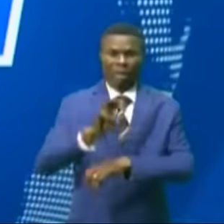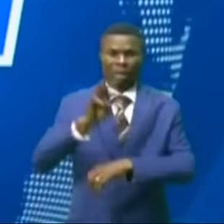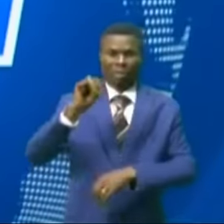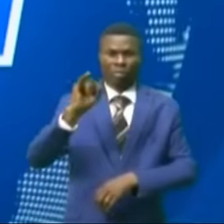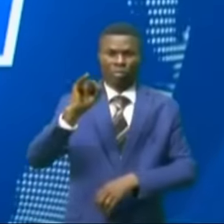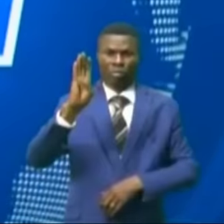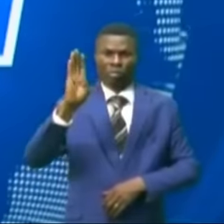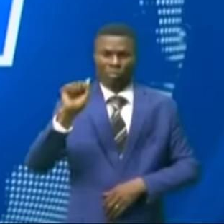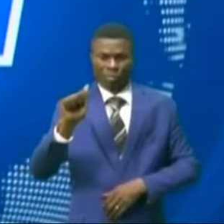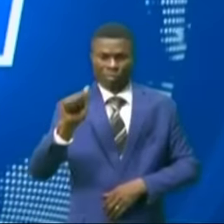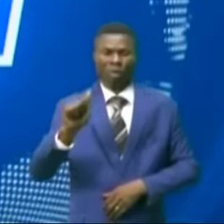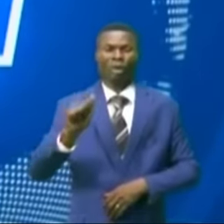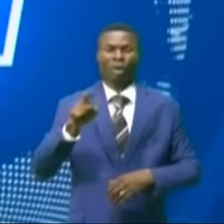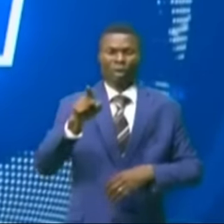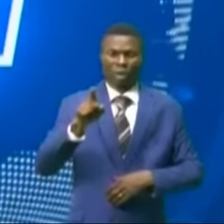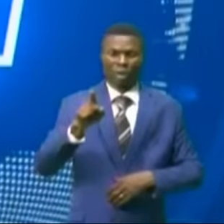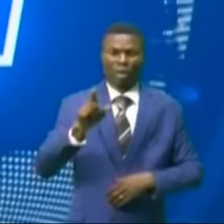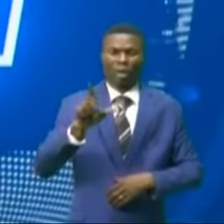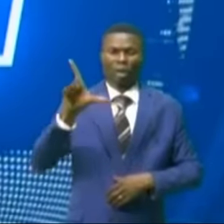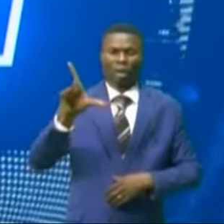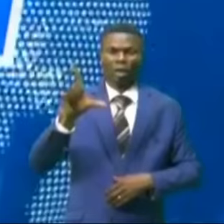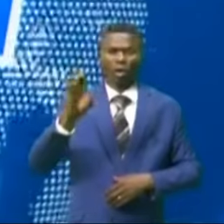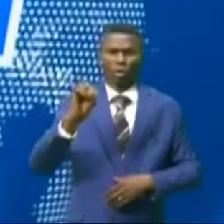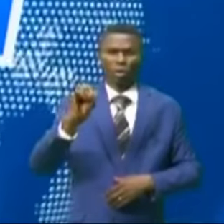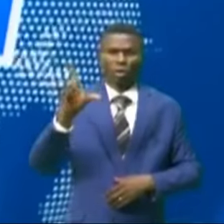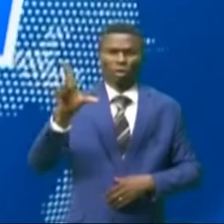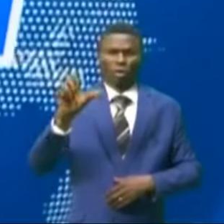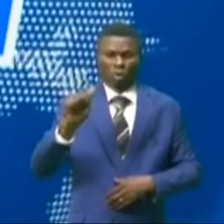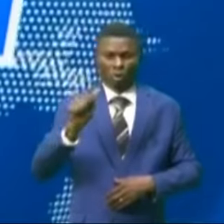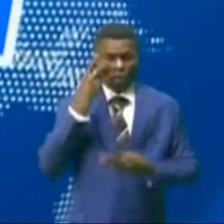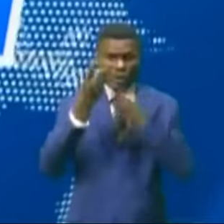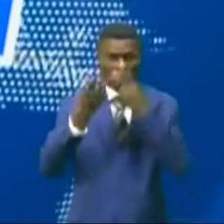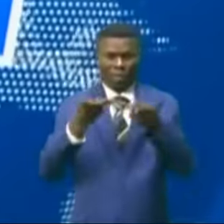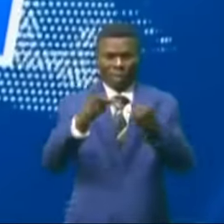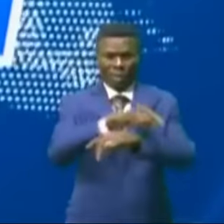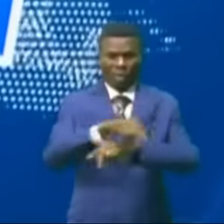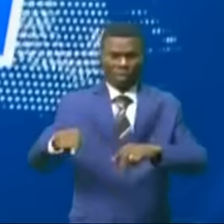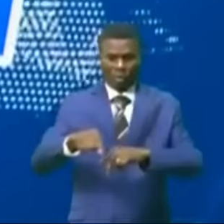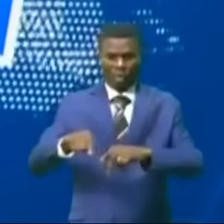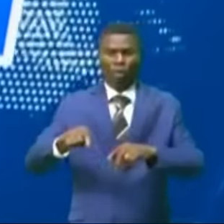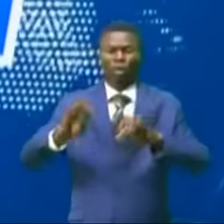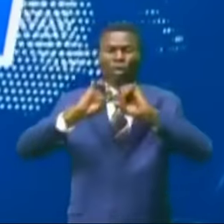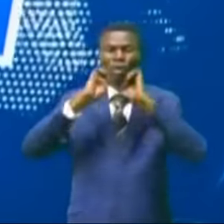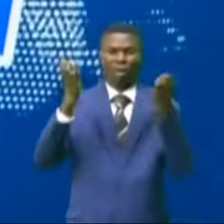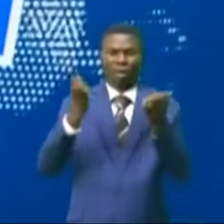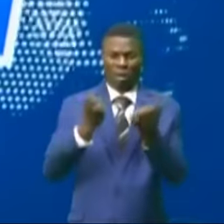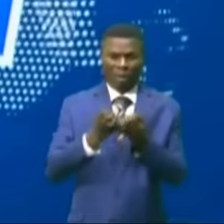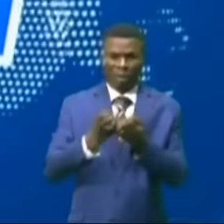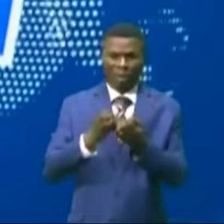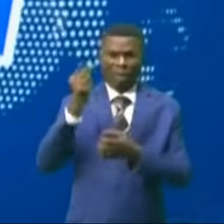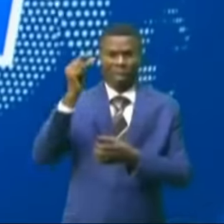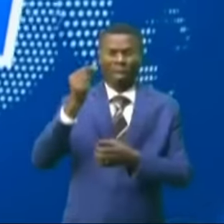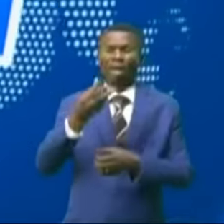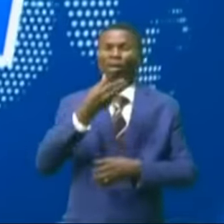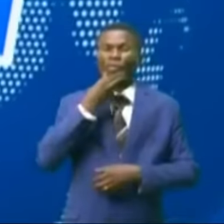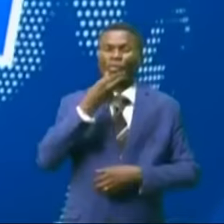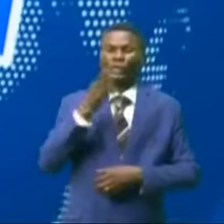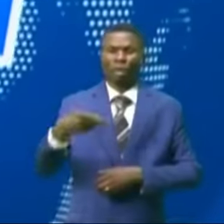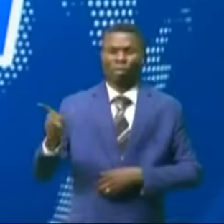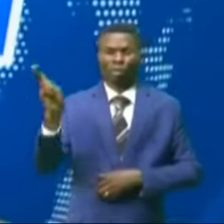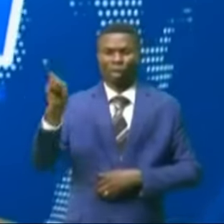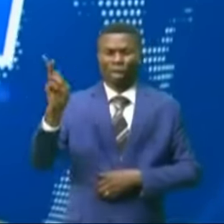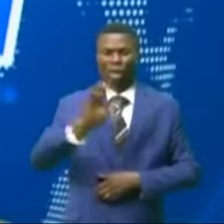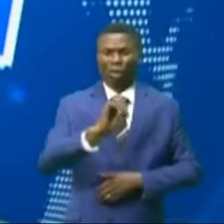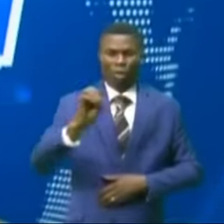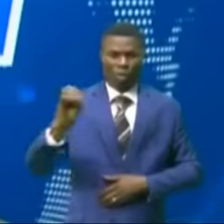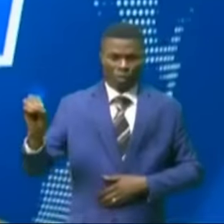Jean-Charles Okotolo Lakombe, a effectué une visite d'inspection aux installations de cette entreprise située en Mbujimayi, province du